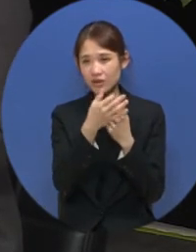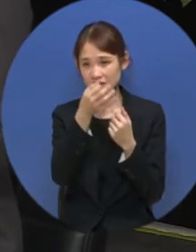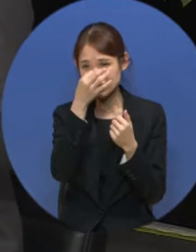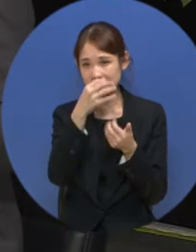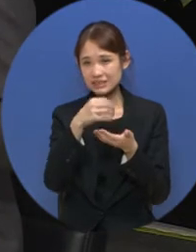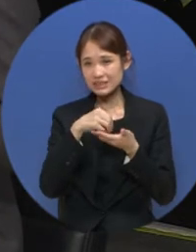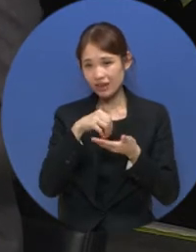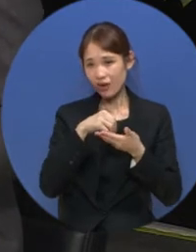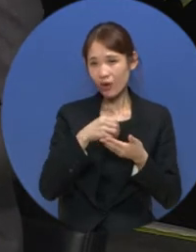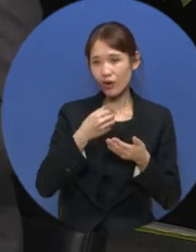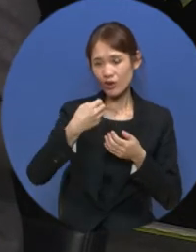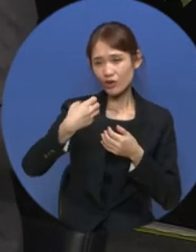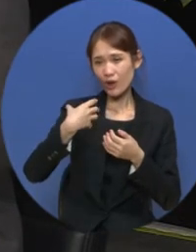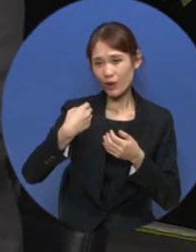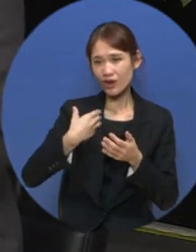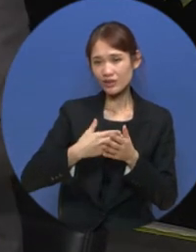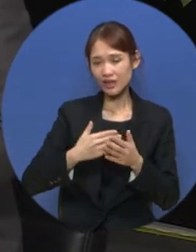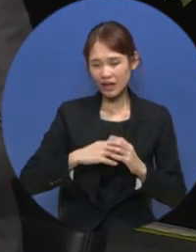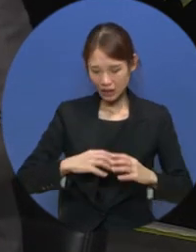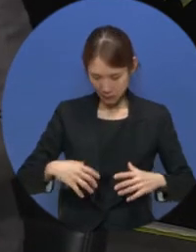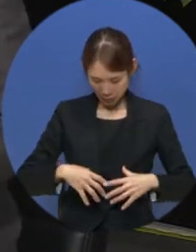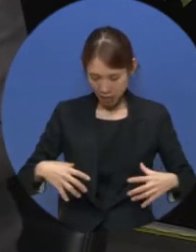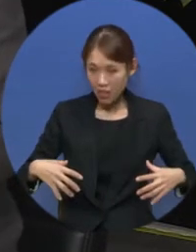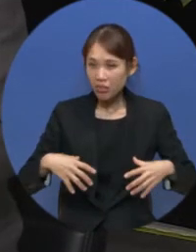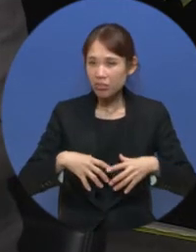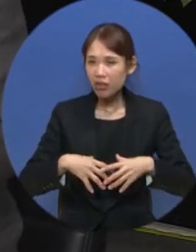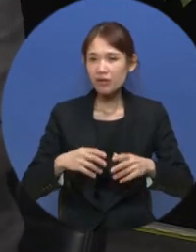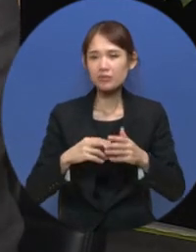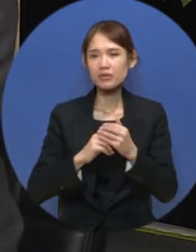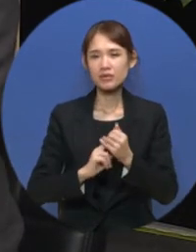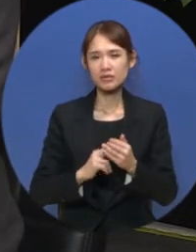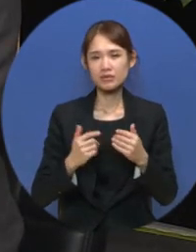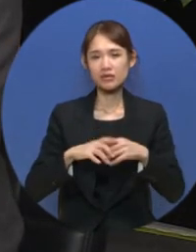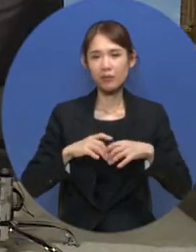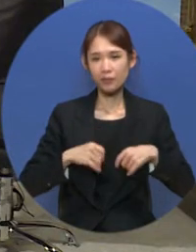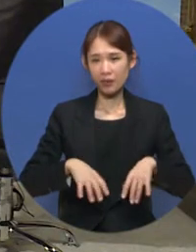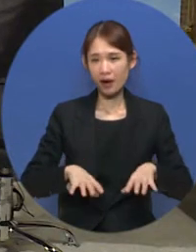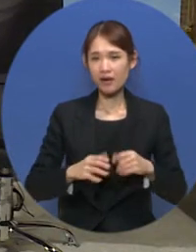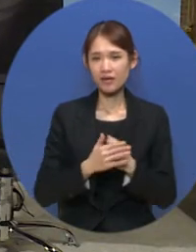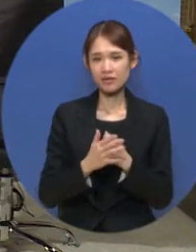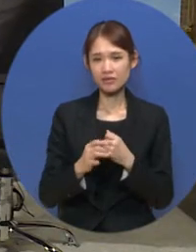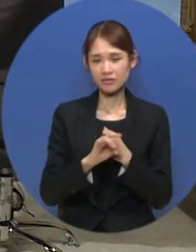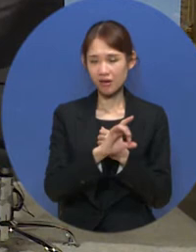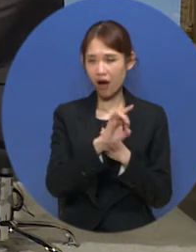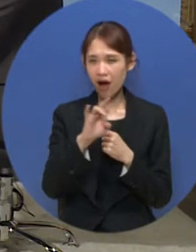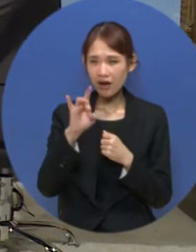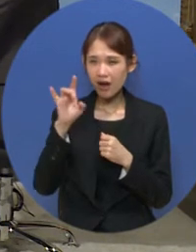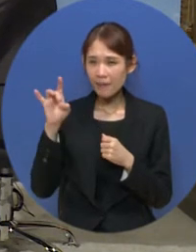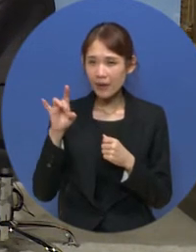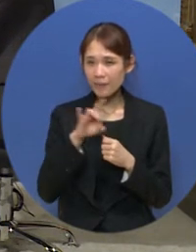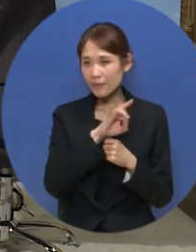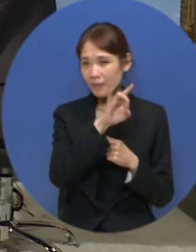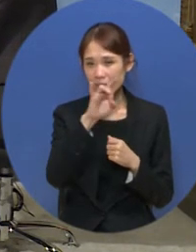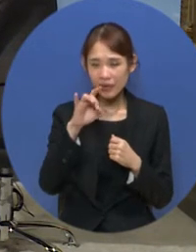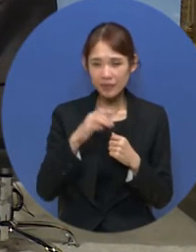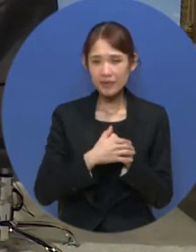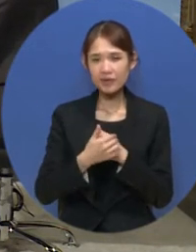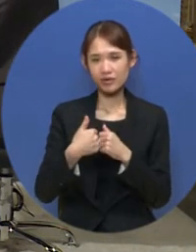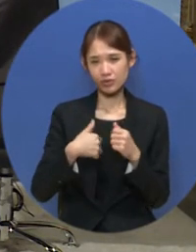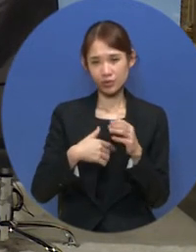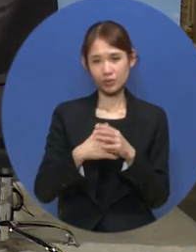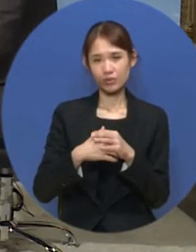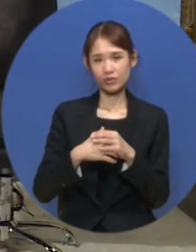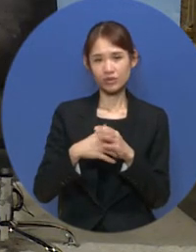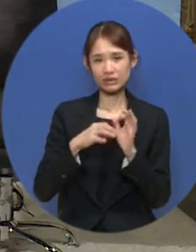넣어주세요. 나는 배가 나왔으니까 배를 가릴 수 있도록 여기를 좀 더 길게 해주셔야 돼요. 이제 네. 이런 각자 개별적인 이제